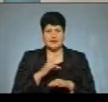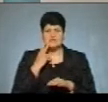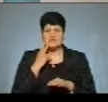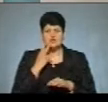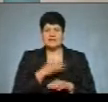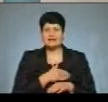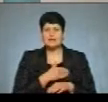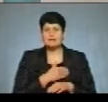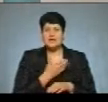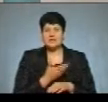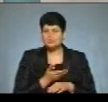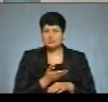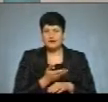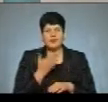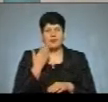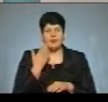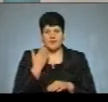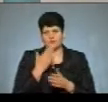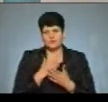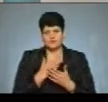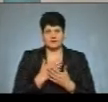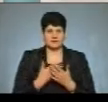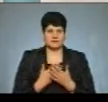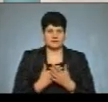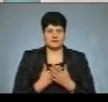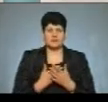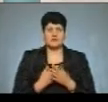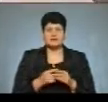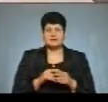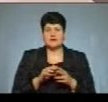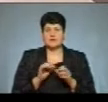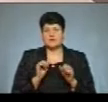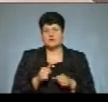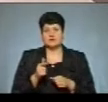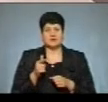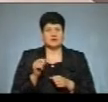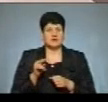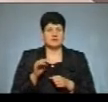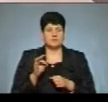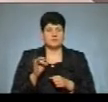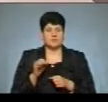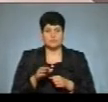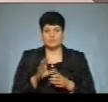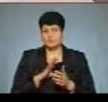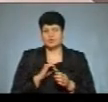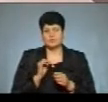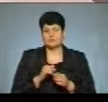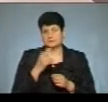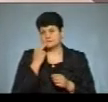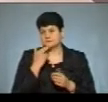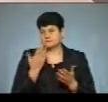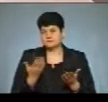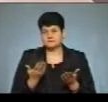температура легко протікає, чи, припустимо, це всього-навсього гіпертермічний синдром при гострій респіраторній вірусній